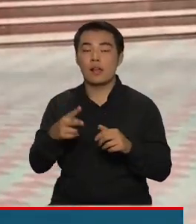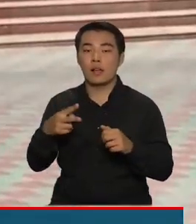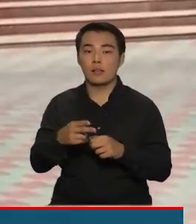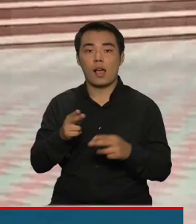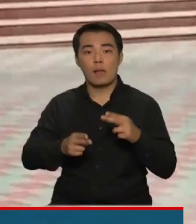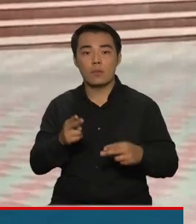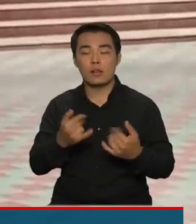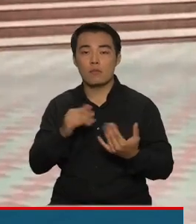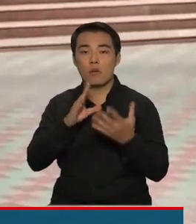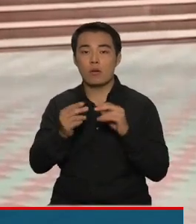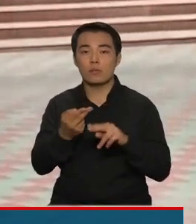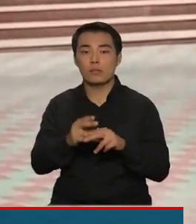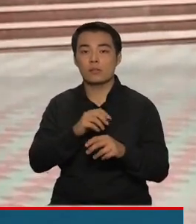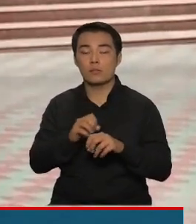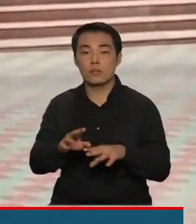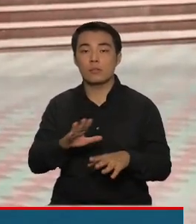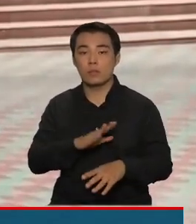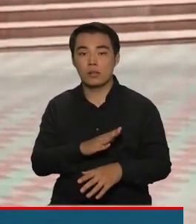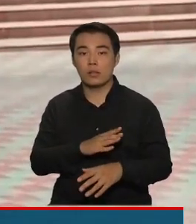жұмыстары жүргізіліп, қоршаған ортасына қайтадан жіберілді.